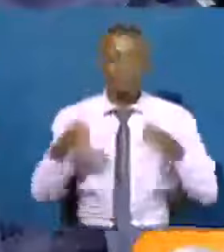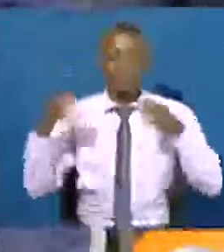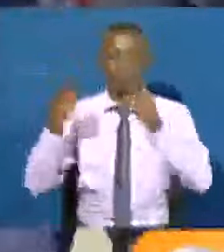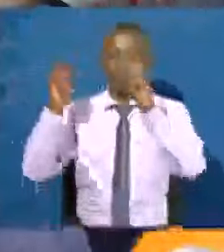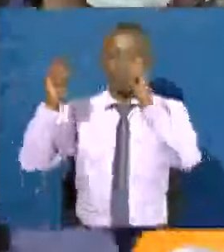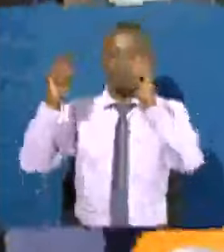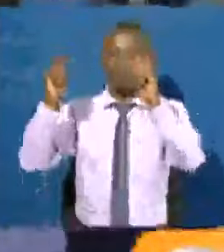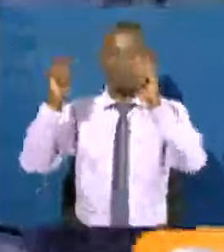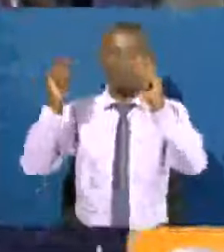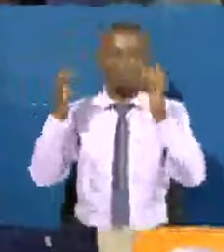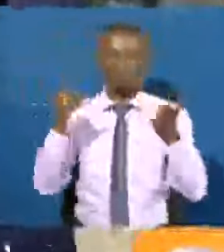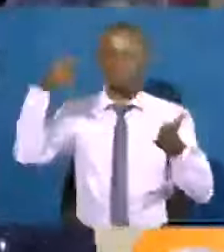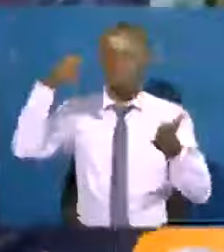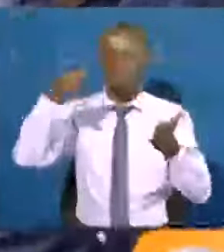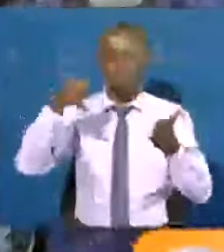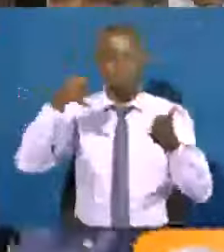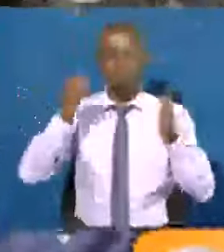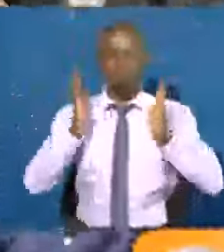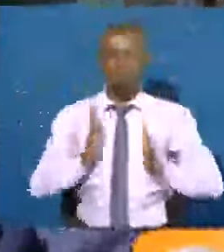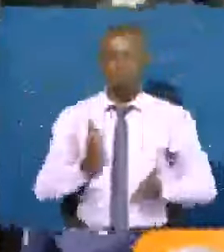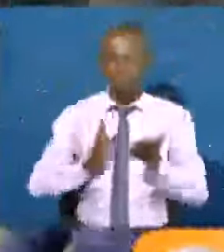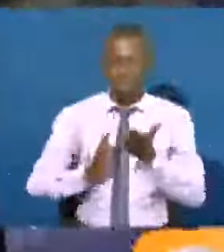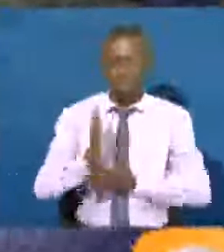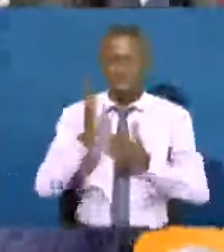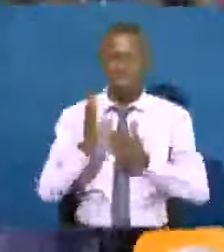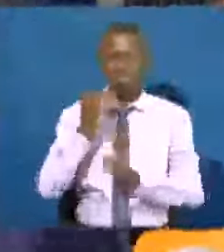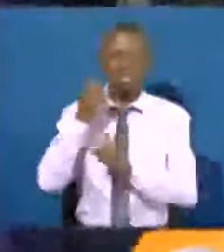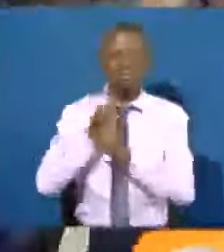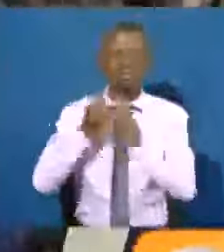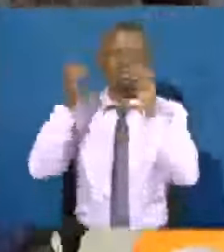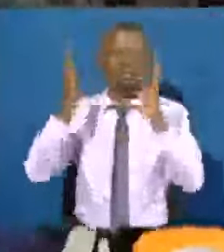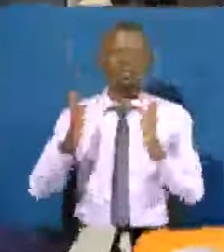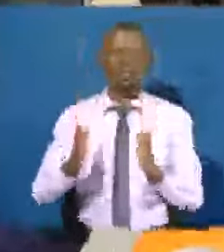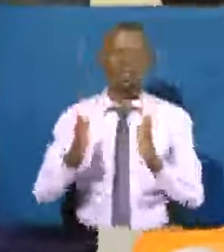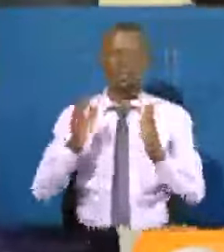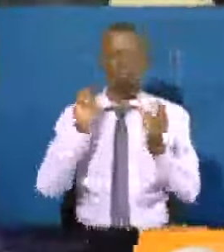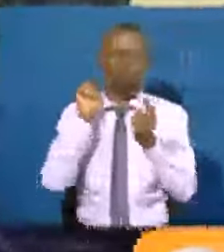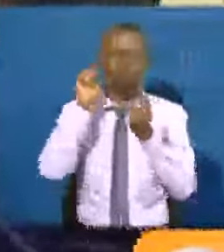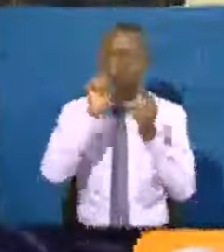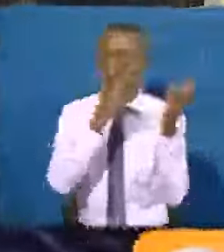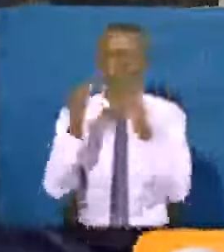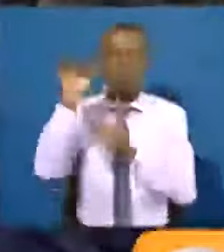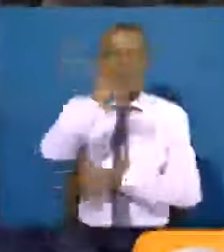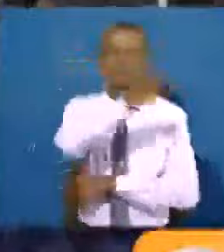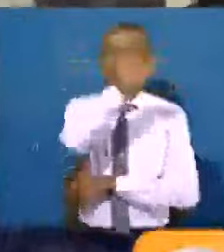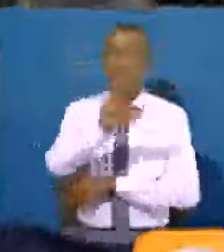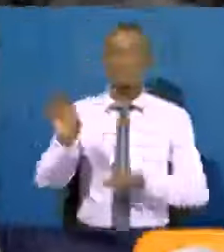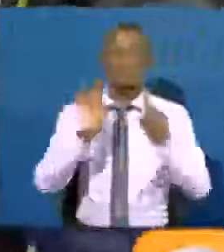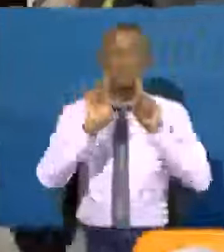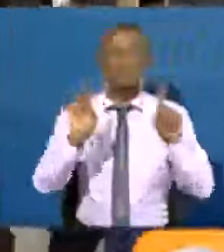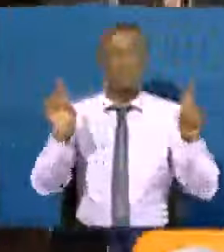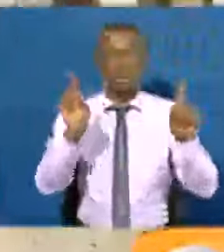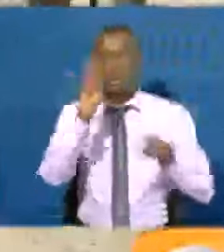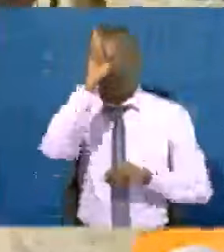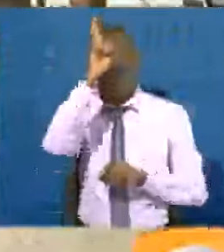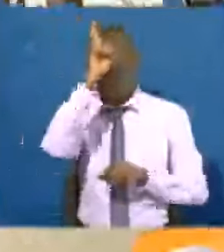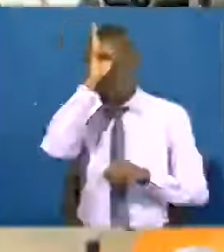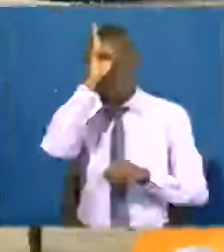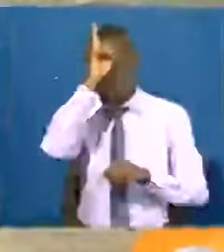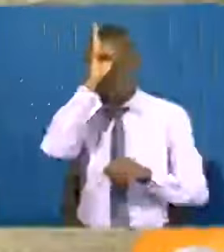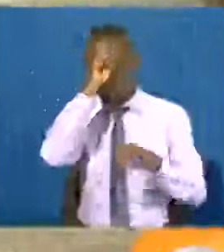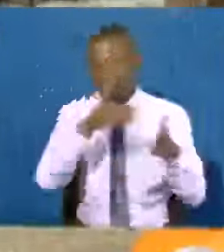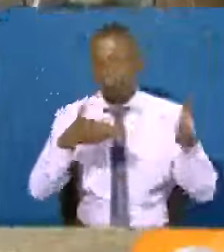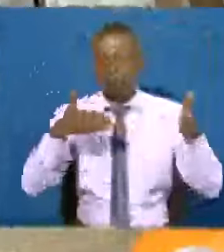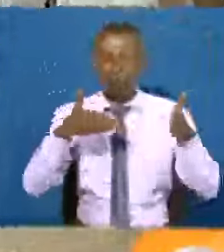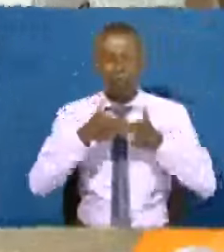Waandamanaji hao waliojumuisha watetezi wa haki za kibinadamu walikuwa wanalenga majengo ya bunge, ila vizuizi vya maafisa wa polisi wa